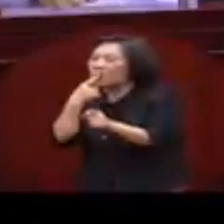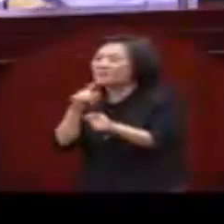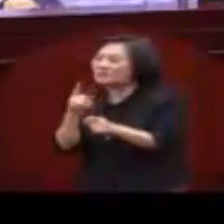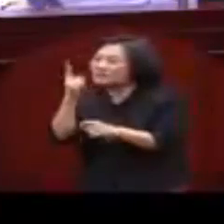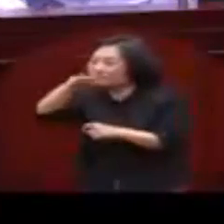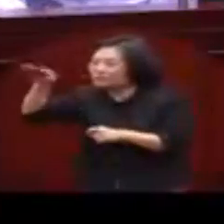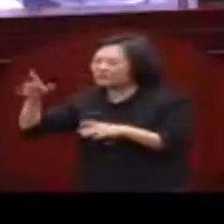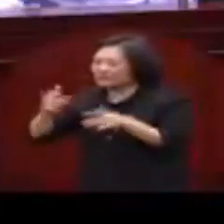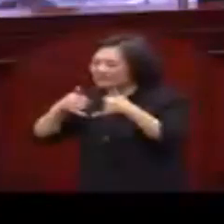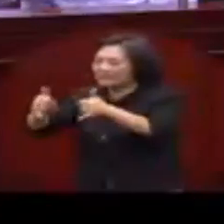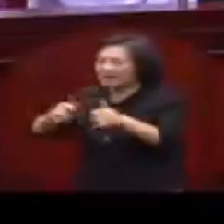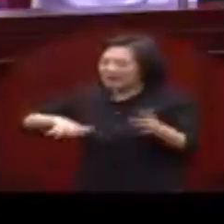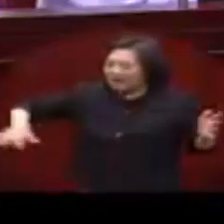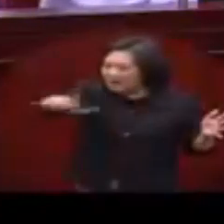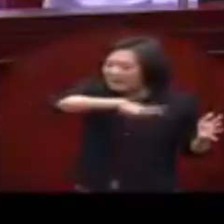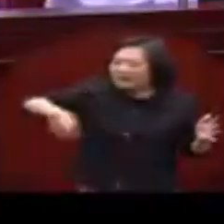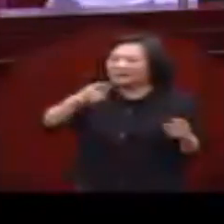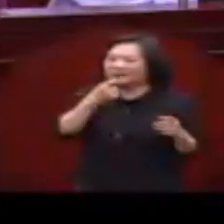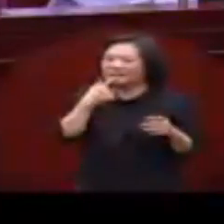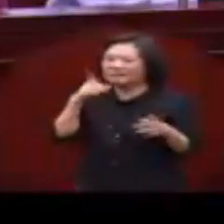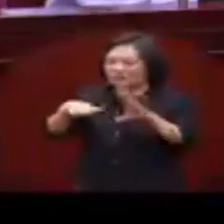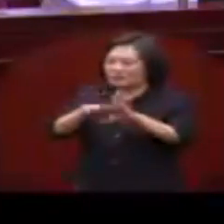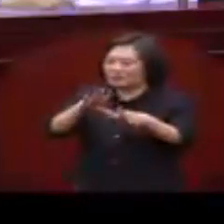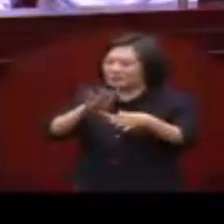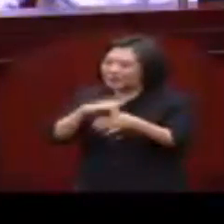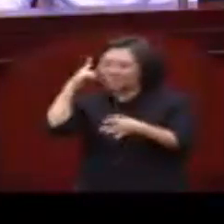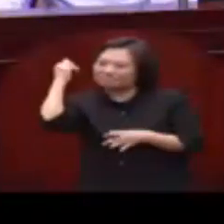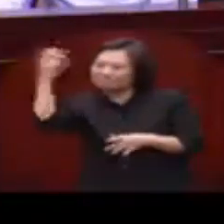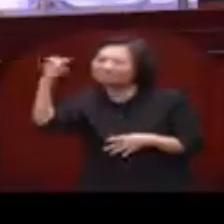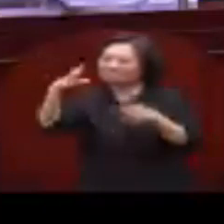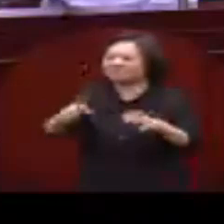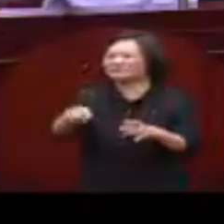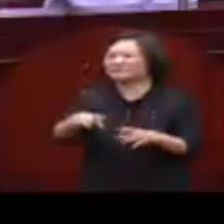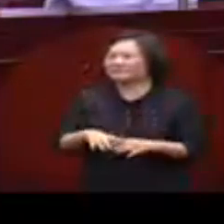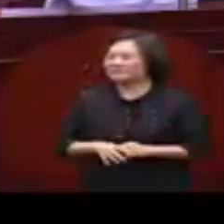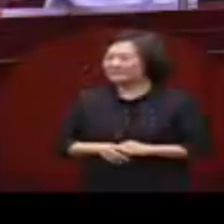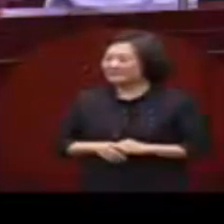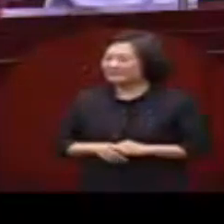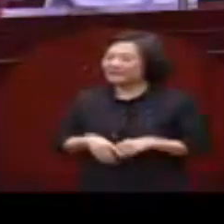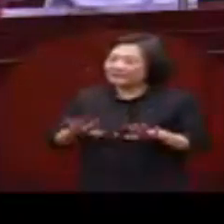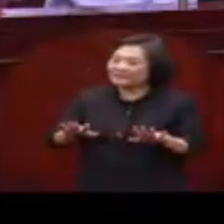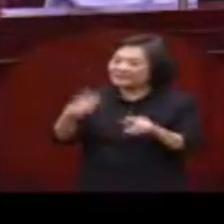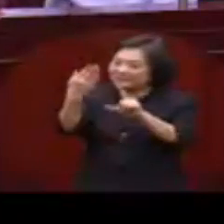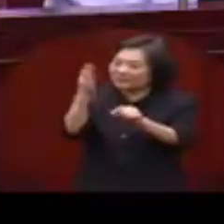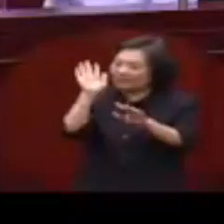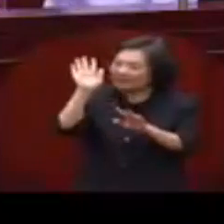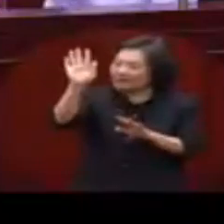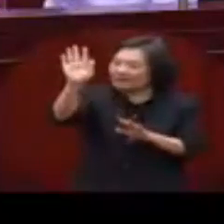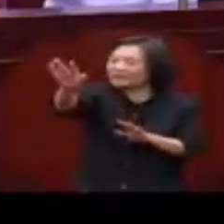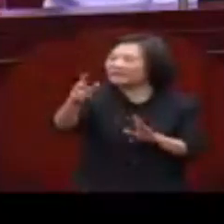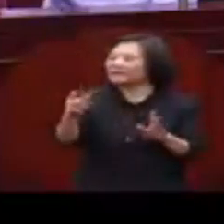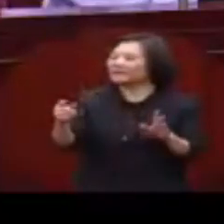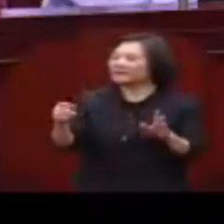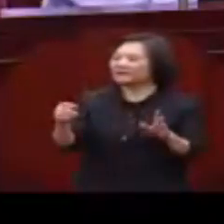望它是一个台北市的那种文创的一个基地哈。这个线啊，至于说在今年9月之后，你知道整